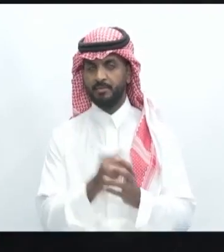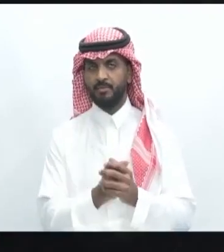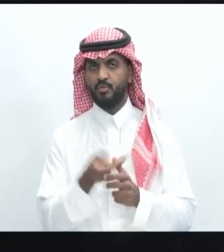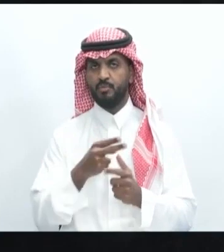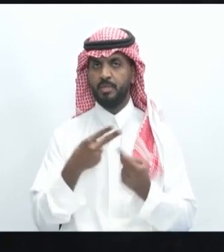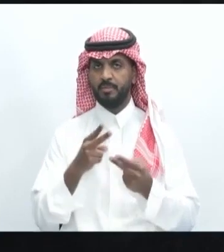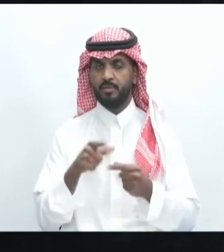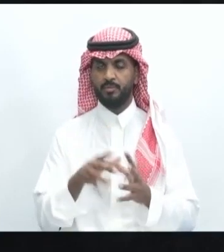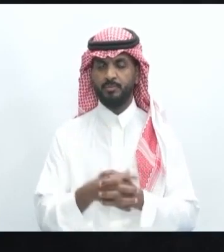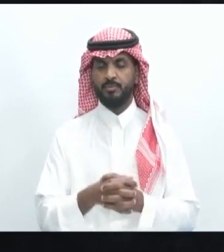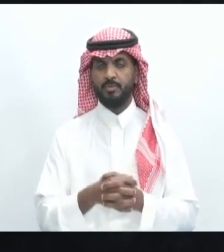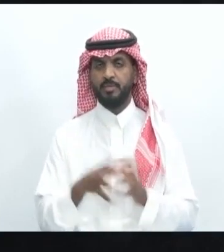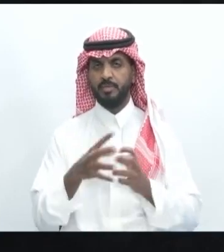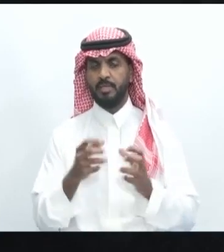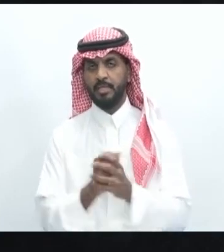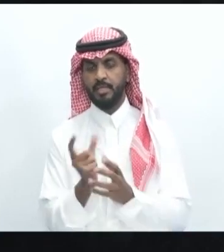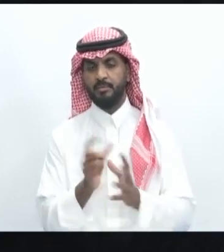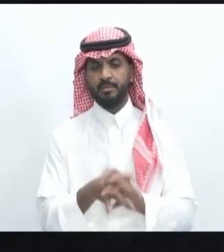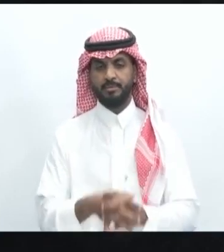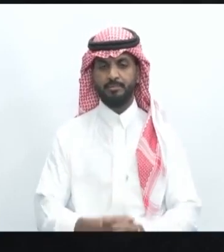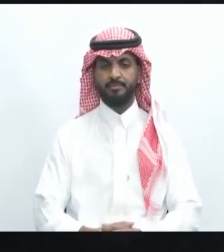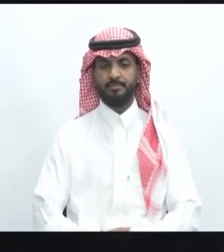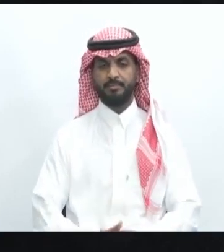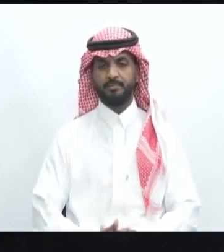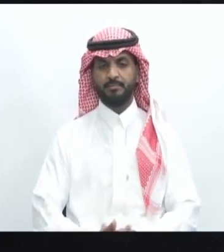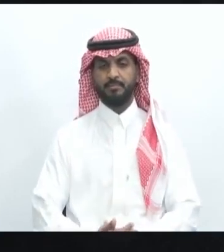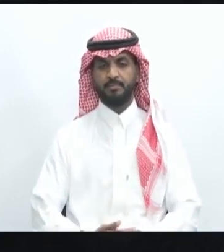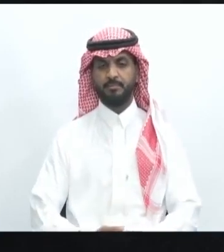ثم نبدا انا وانتم في تحليل الكلمات معا